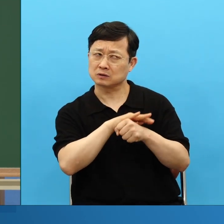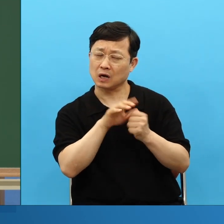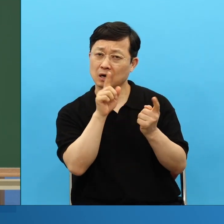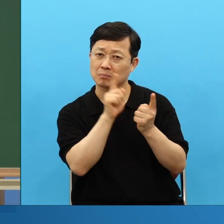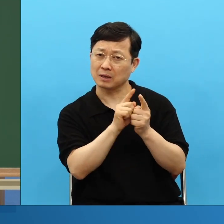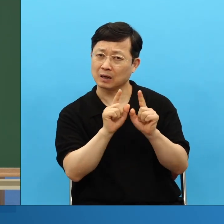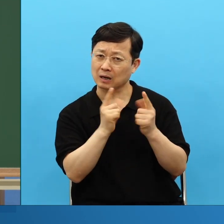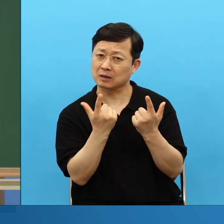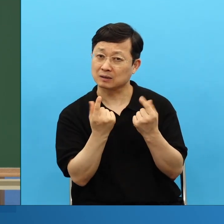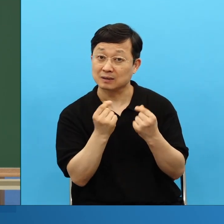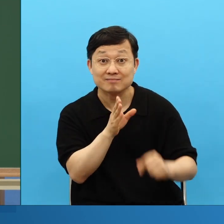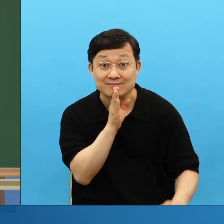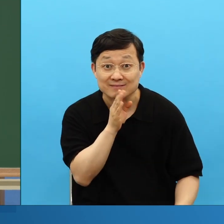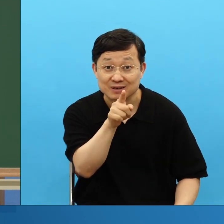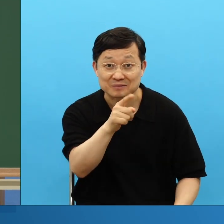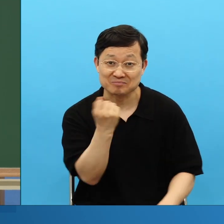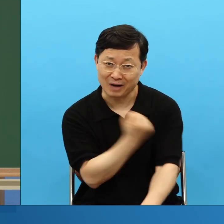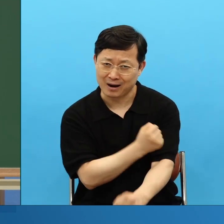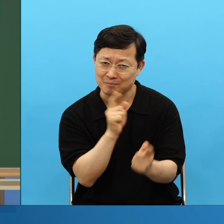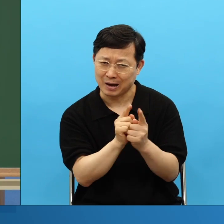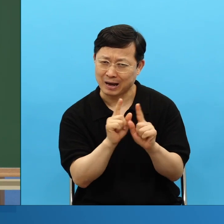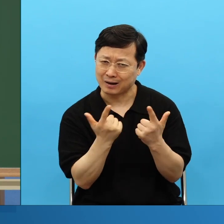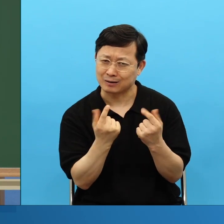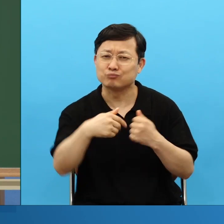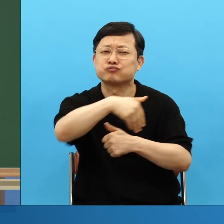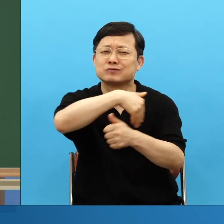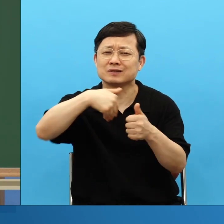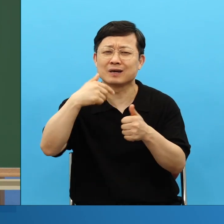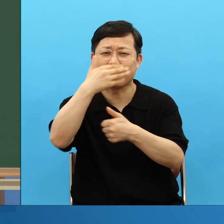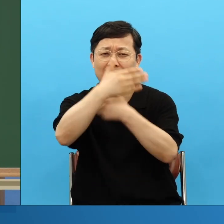믿으면 아멘 합시다. 네.